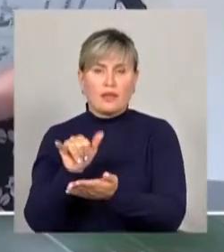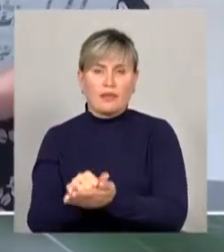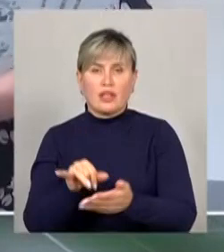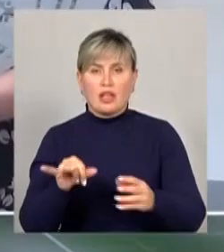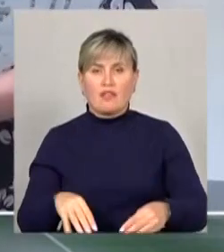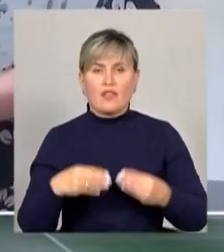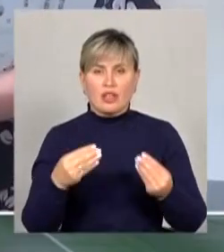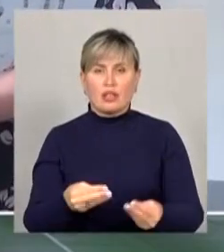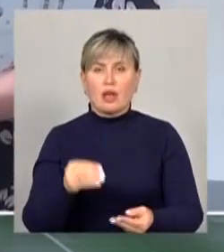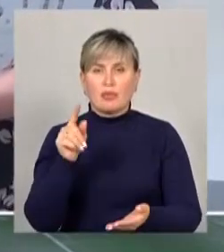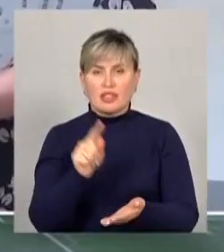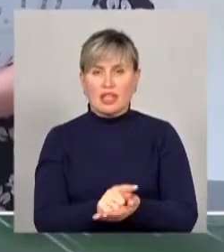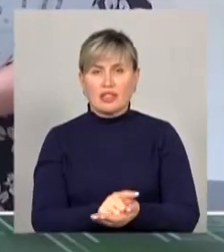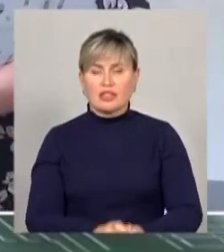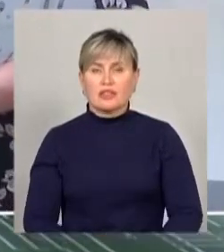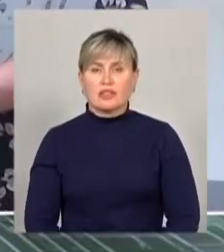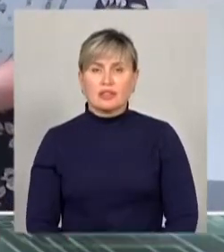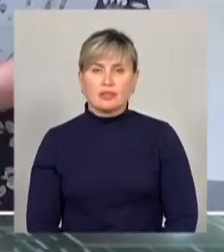выданными обязательствами.